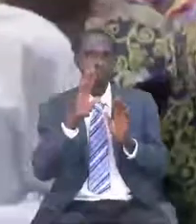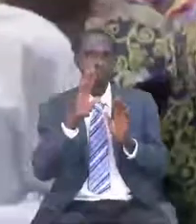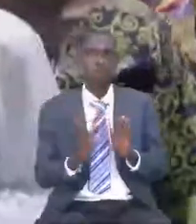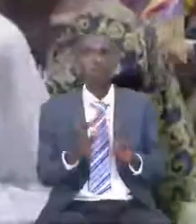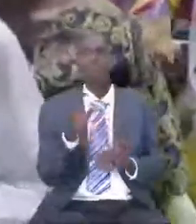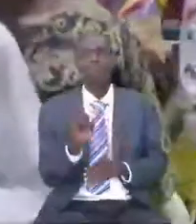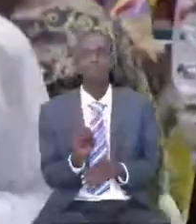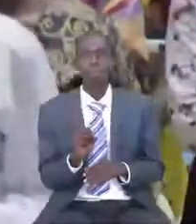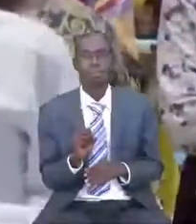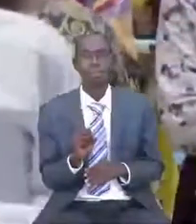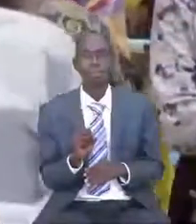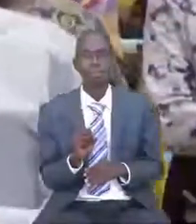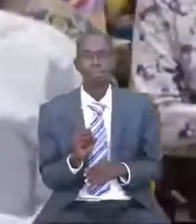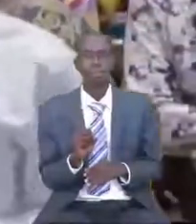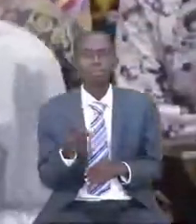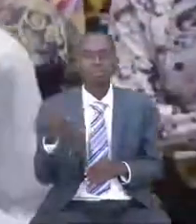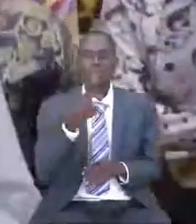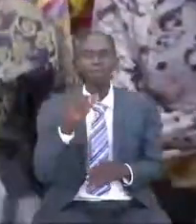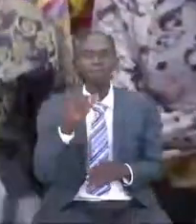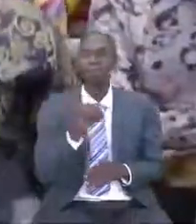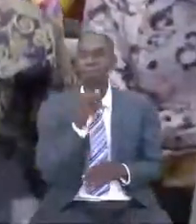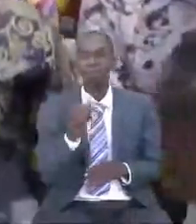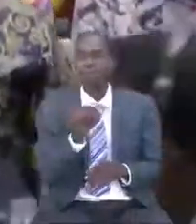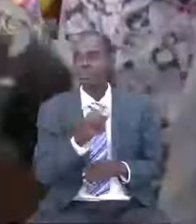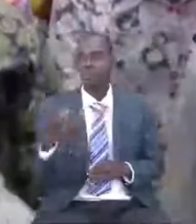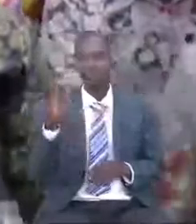La paix, la paix.